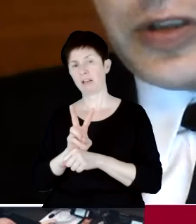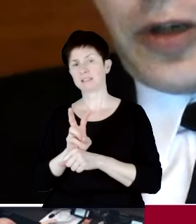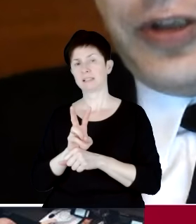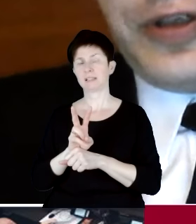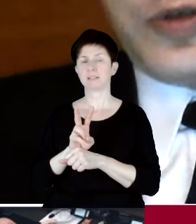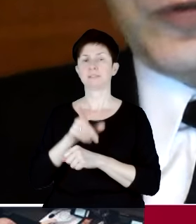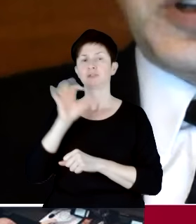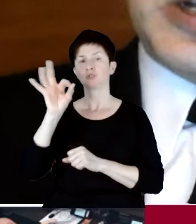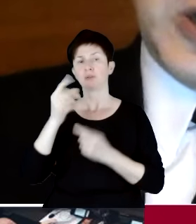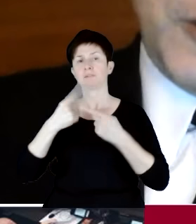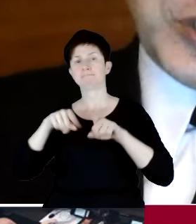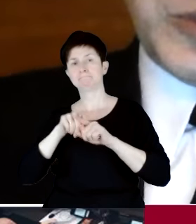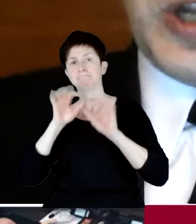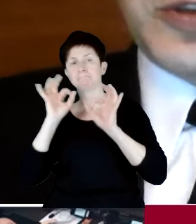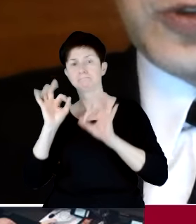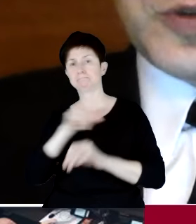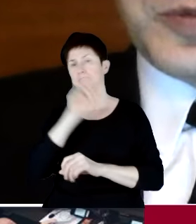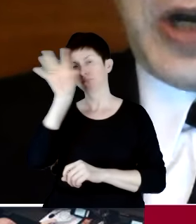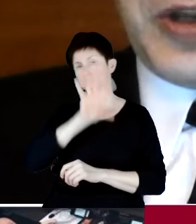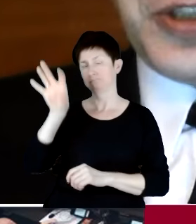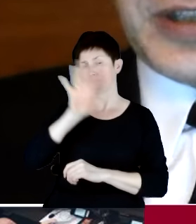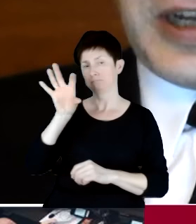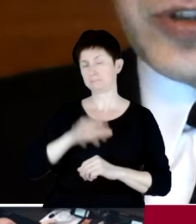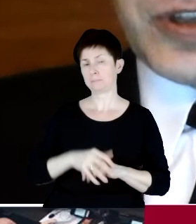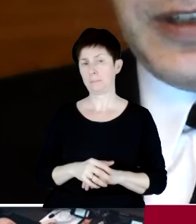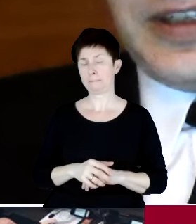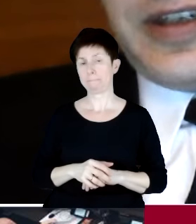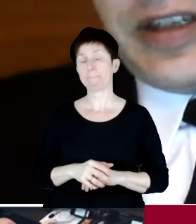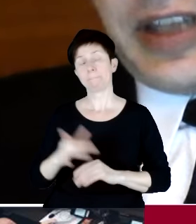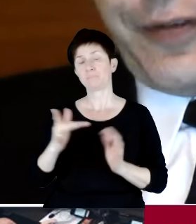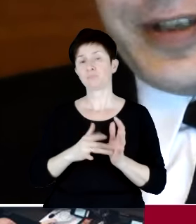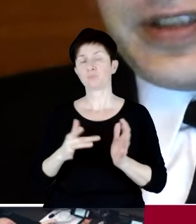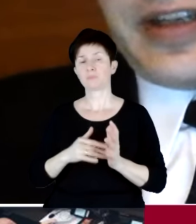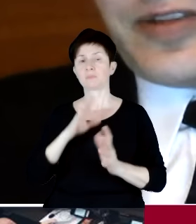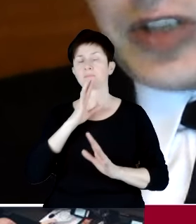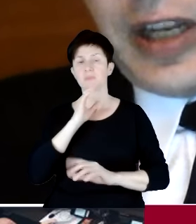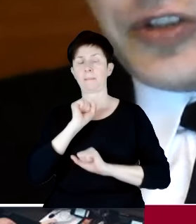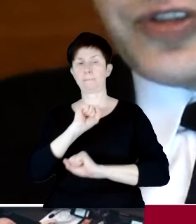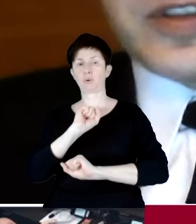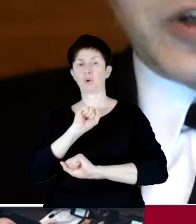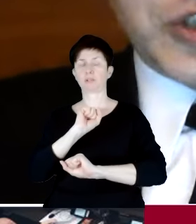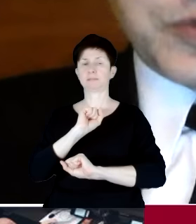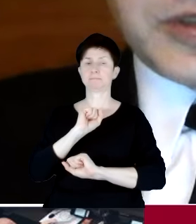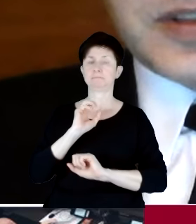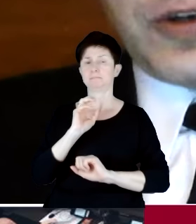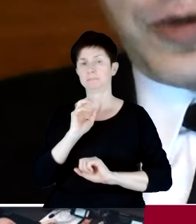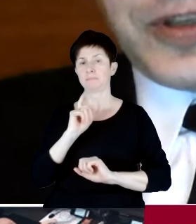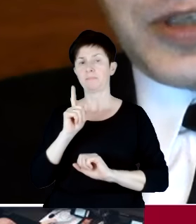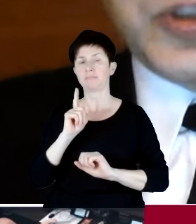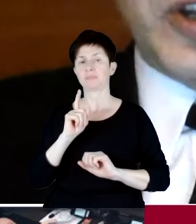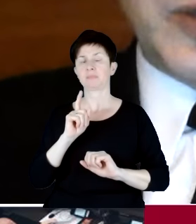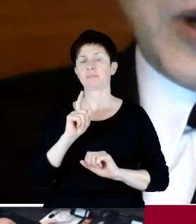przykład protest rolników. Owszem, Donald Tusk broni się tak, że ta kwestie związane